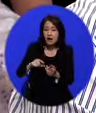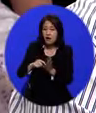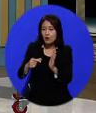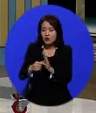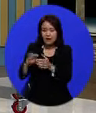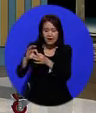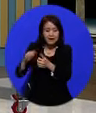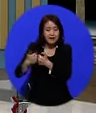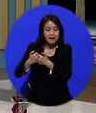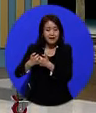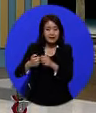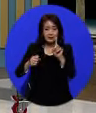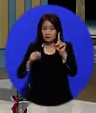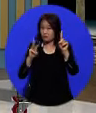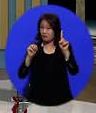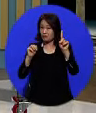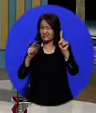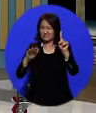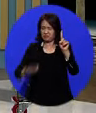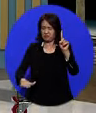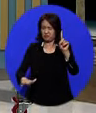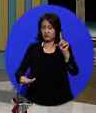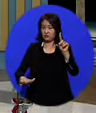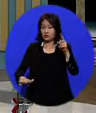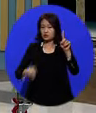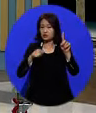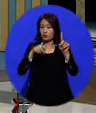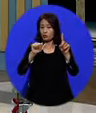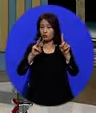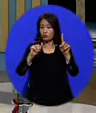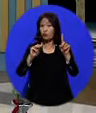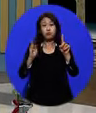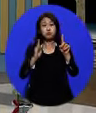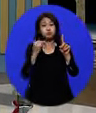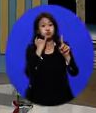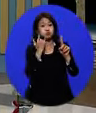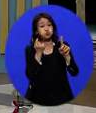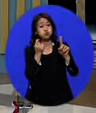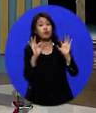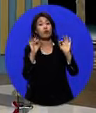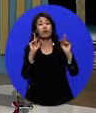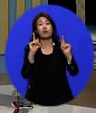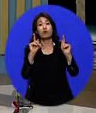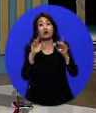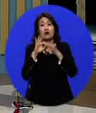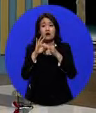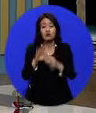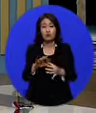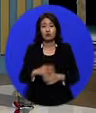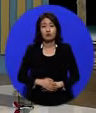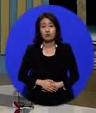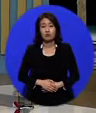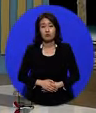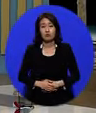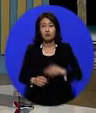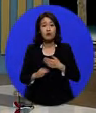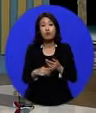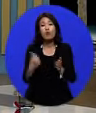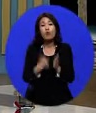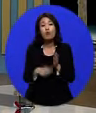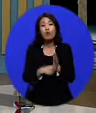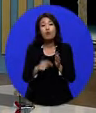해요. 1m? 아니야. 너무 낮아. 1.5m? 그 정도? 오케이. 그것도 끝도 없이. 그 다음에 재질은